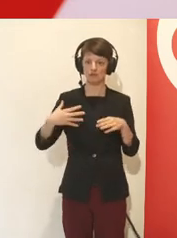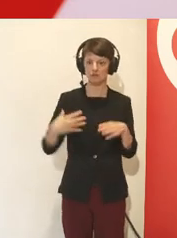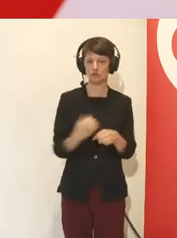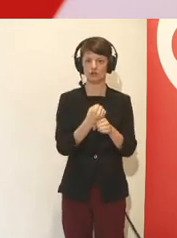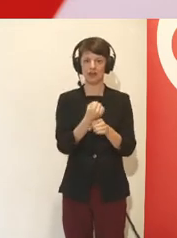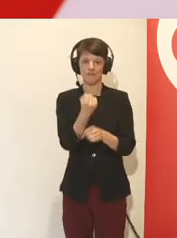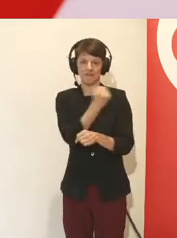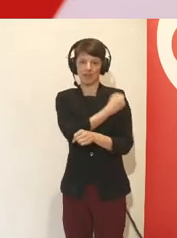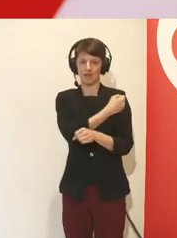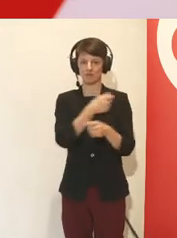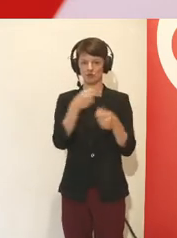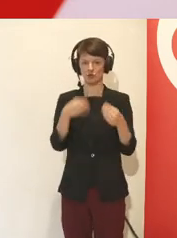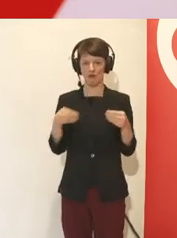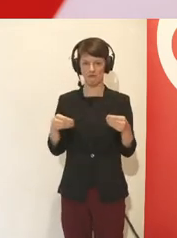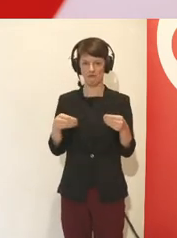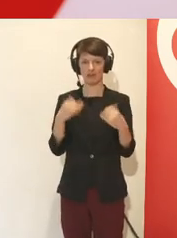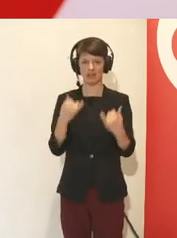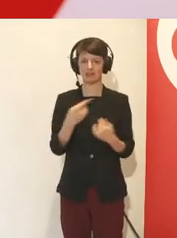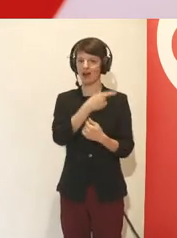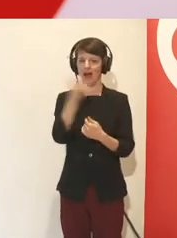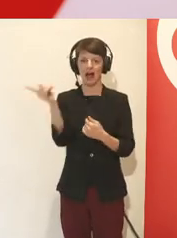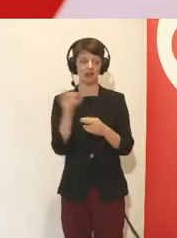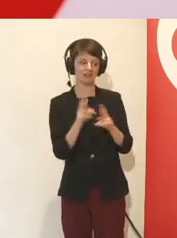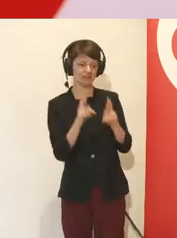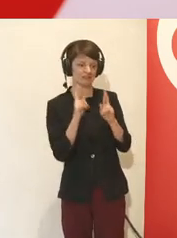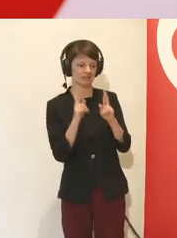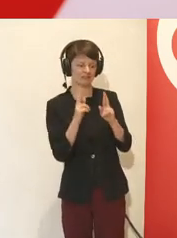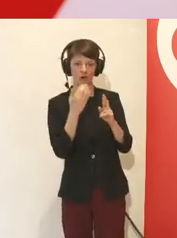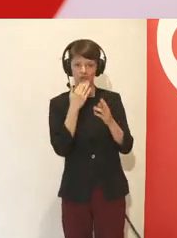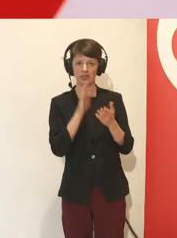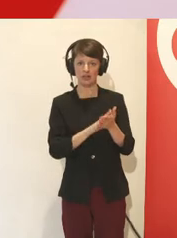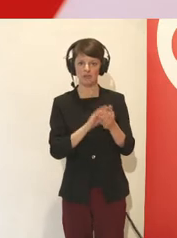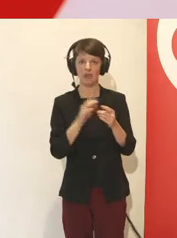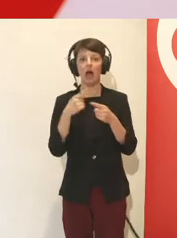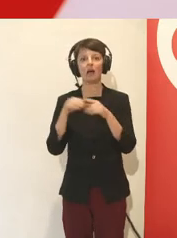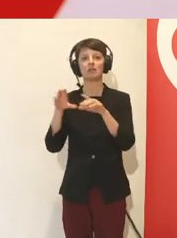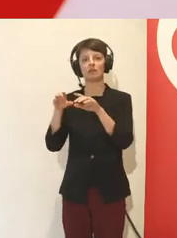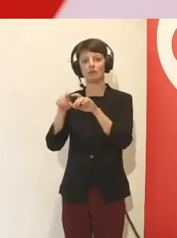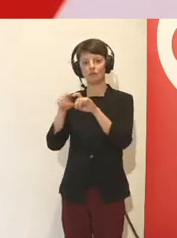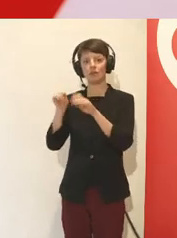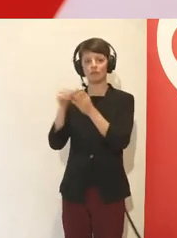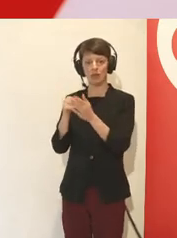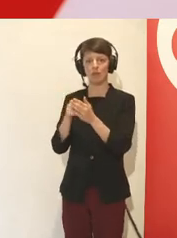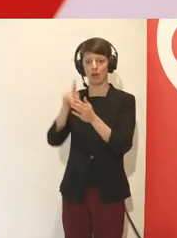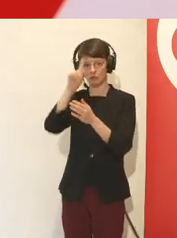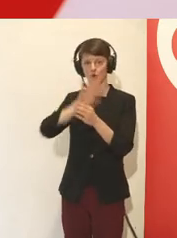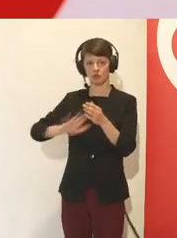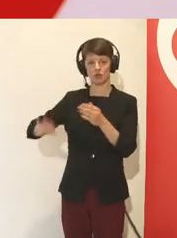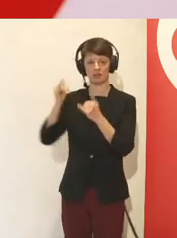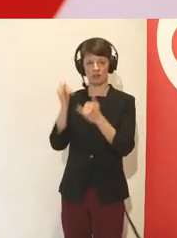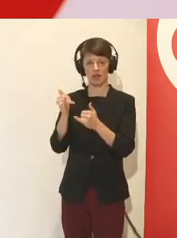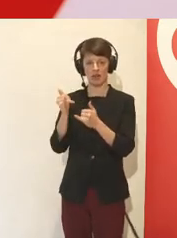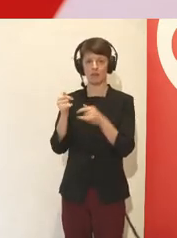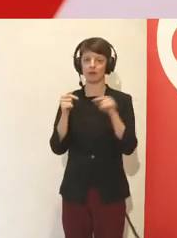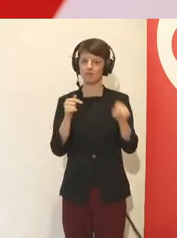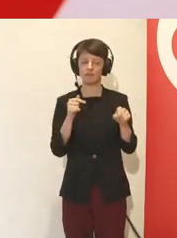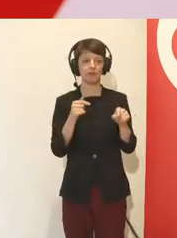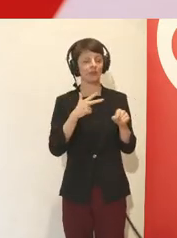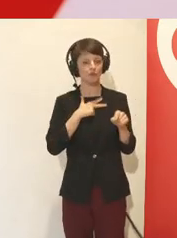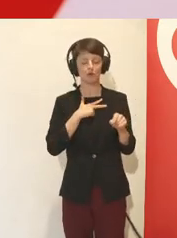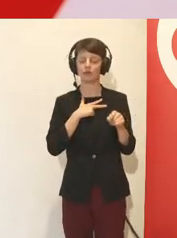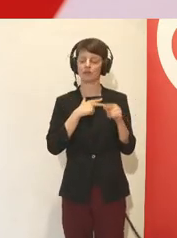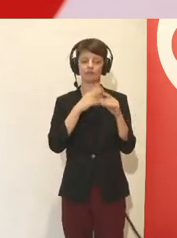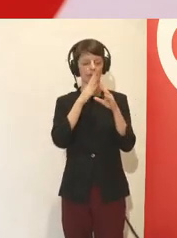impfstoff entwickelt hat auf denen jetzt viele hoffen das sind auch noch andere unternehmen aus deutschland dabei aber dieses hat mich großartig